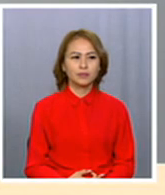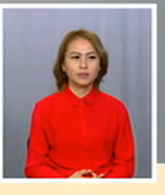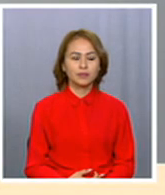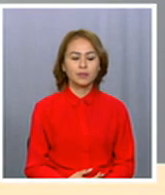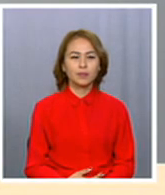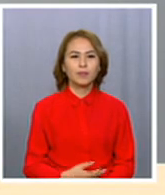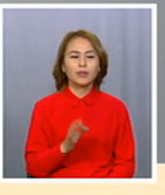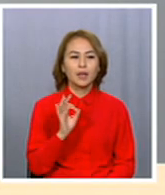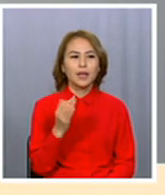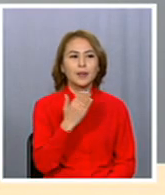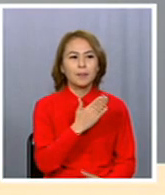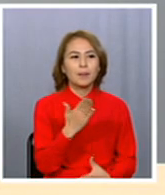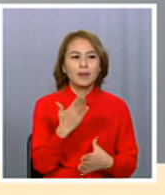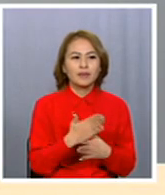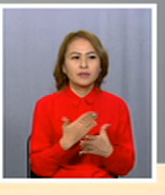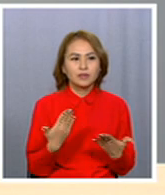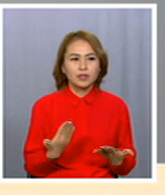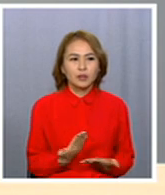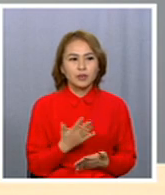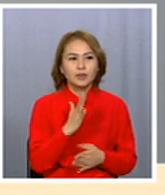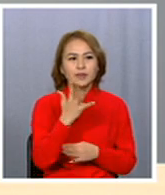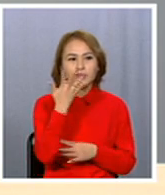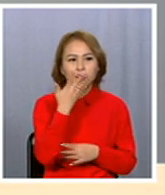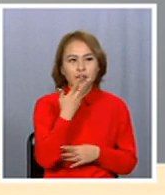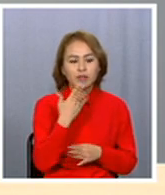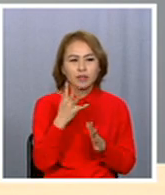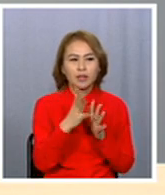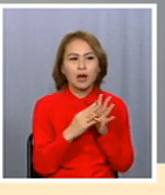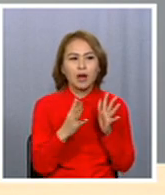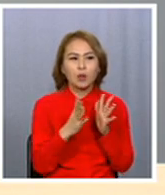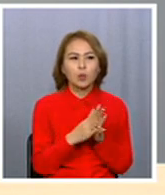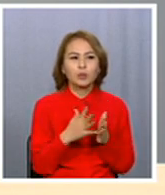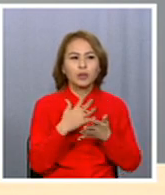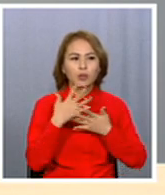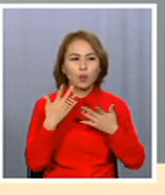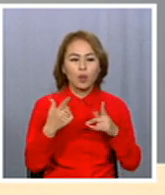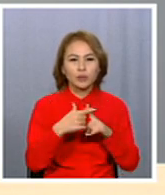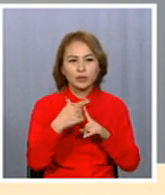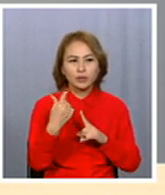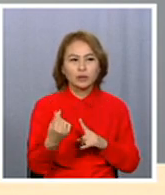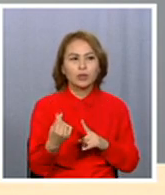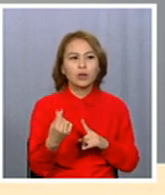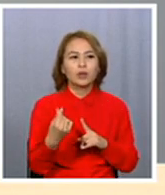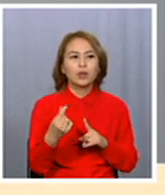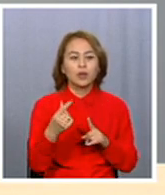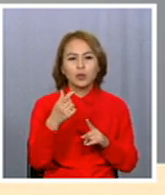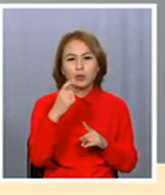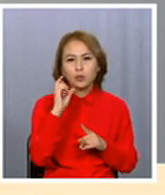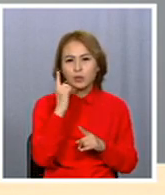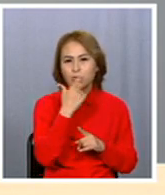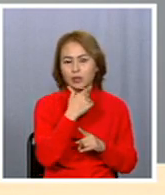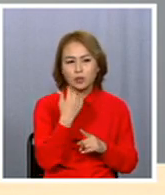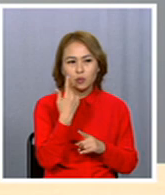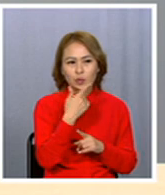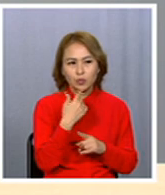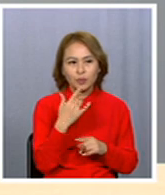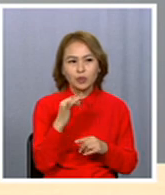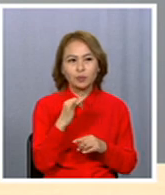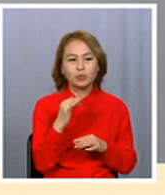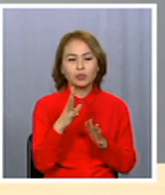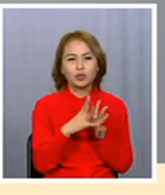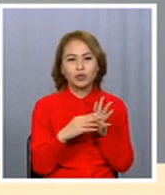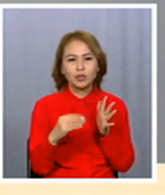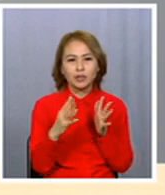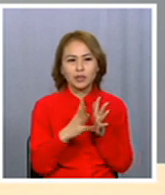Правильно, им помогает выжить в лесу цвет шерсти, огромные когти, острые зубы, пушистые